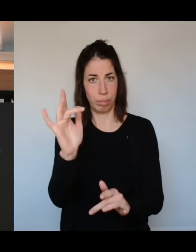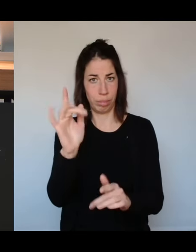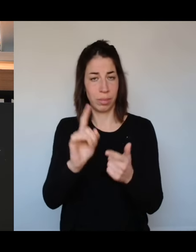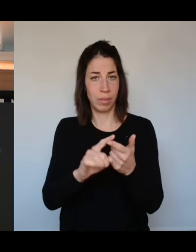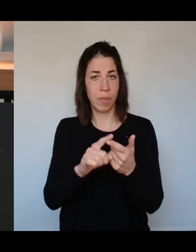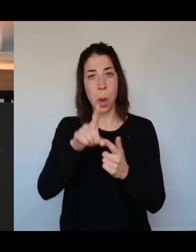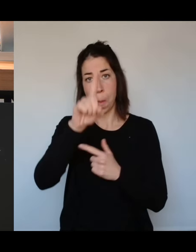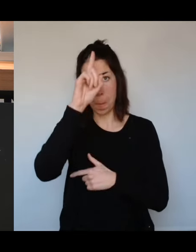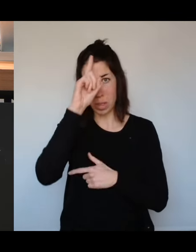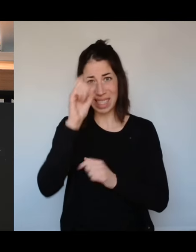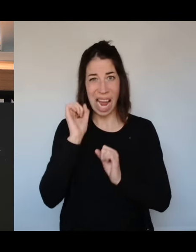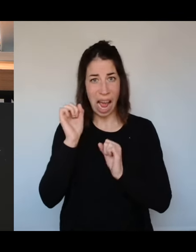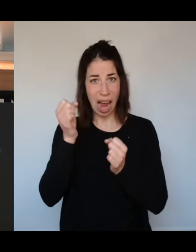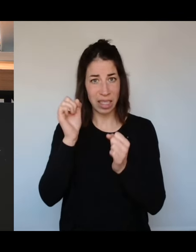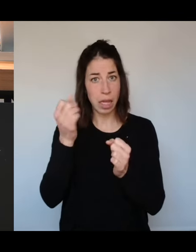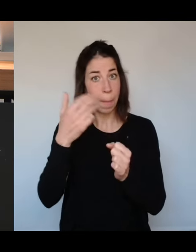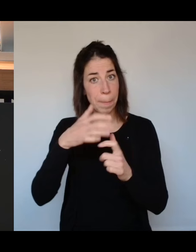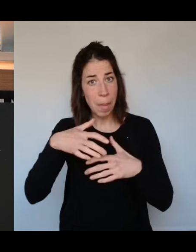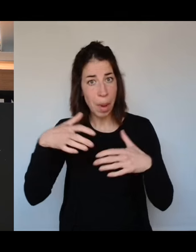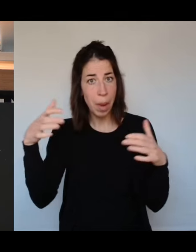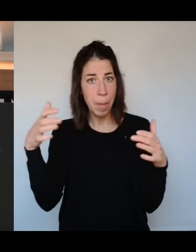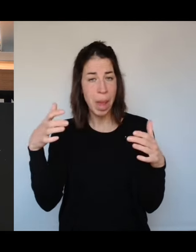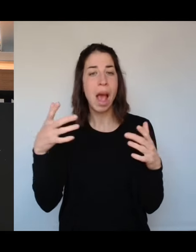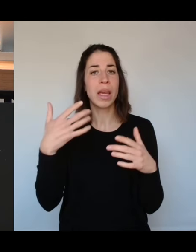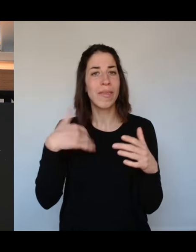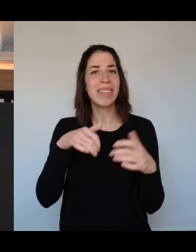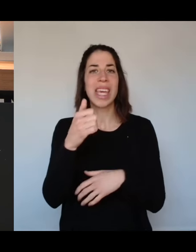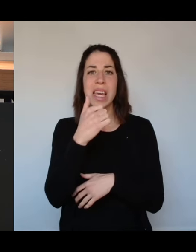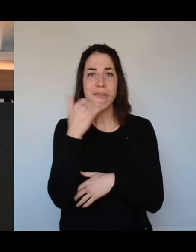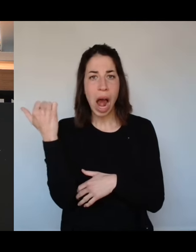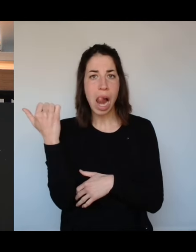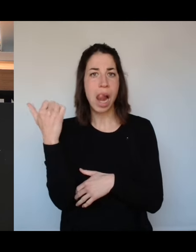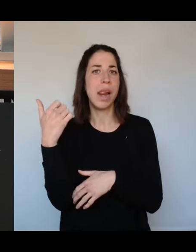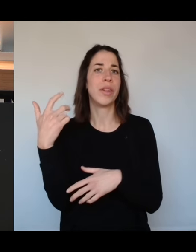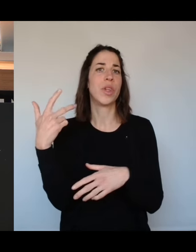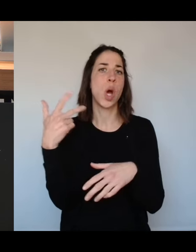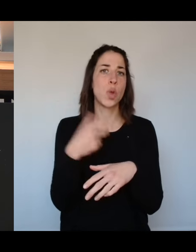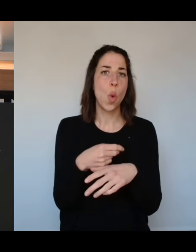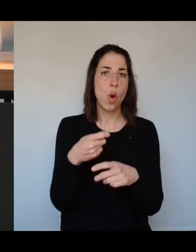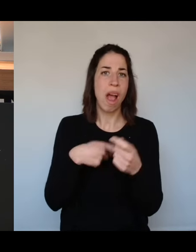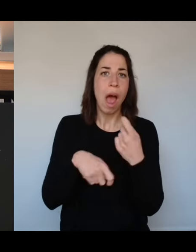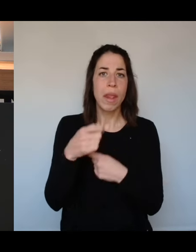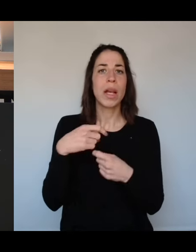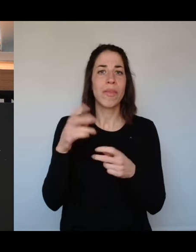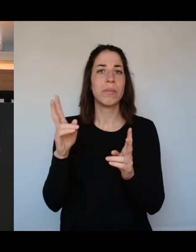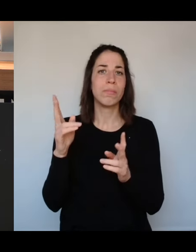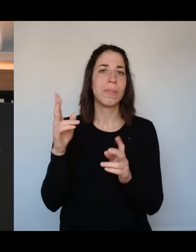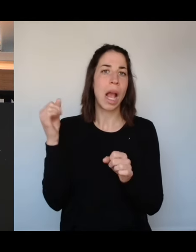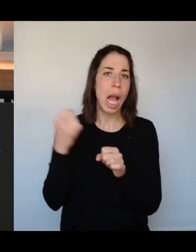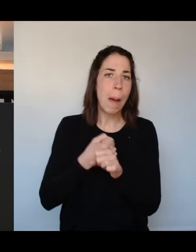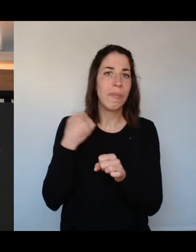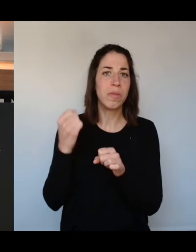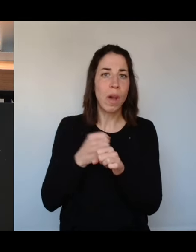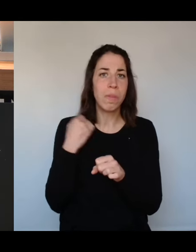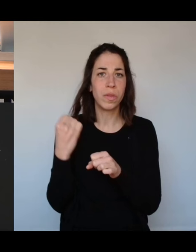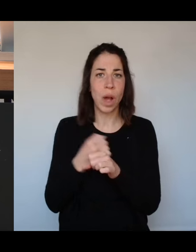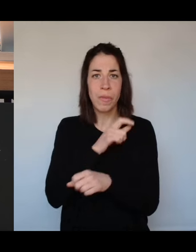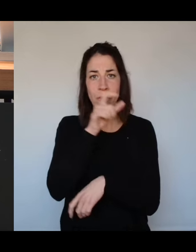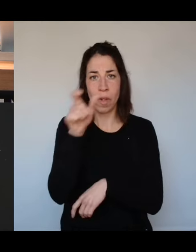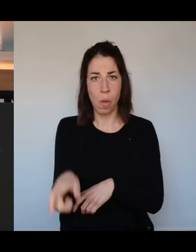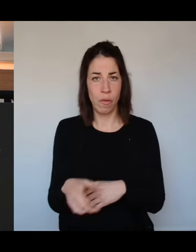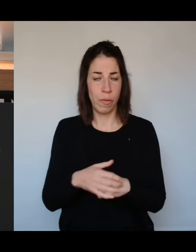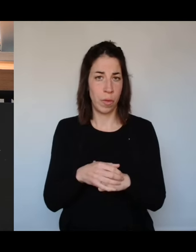bekämpft. In dem kurzen Zeitraum von April 2015 bis September